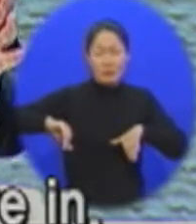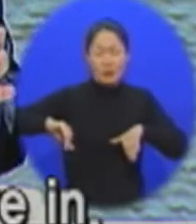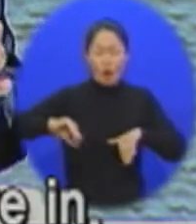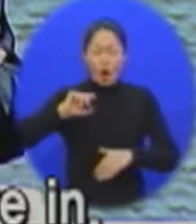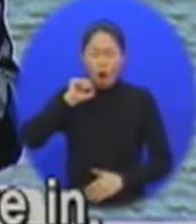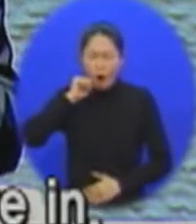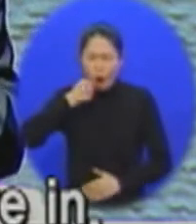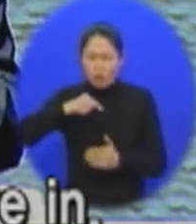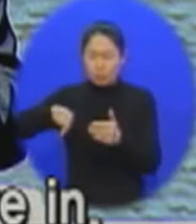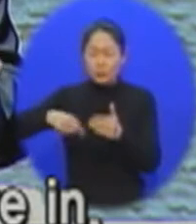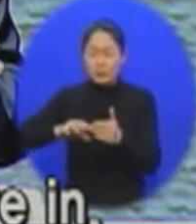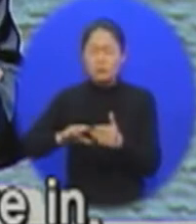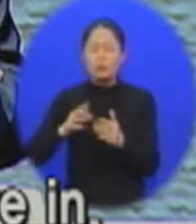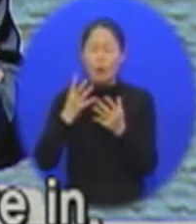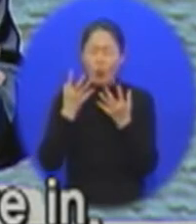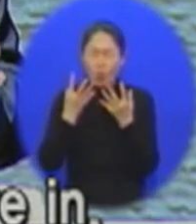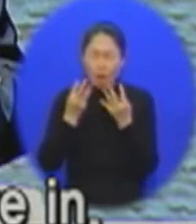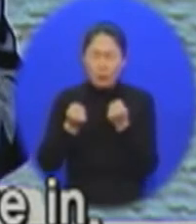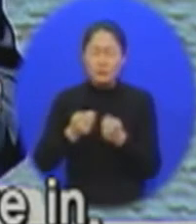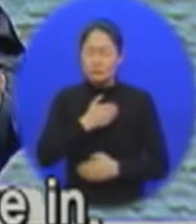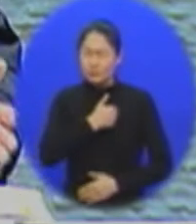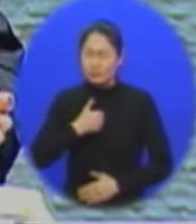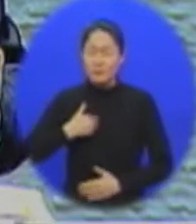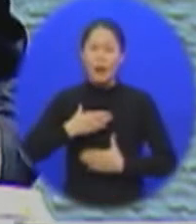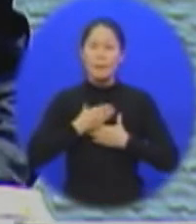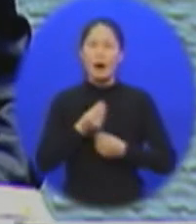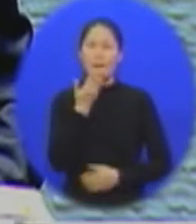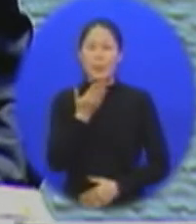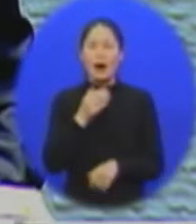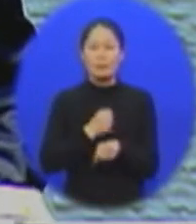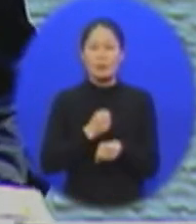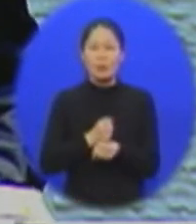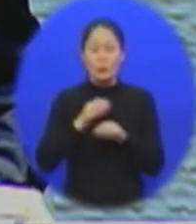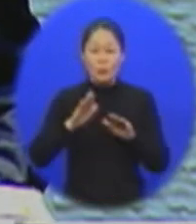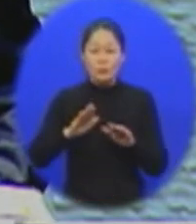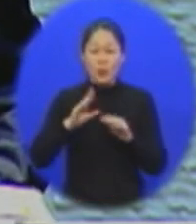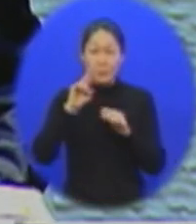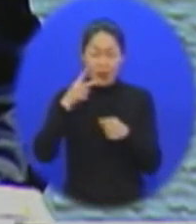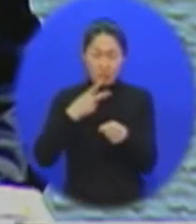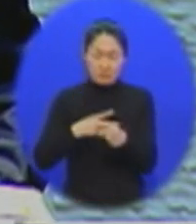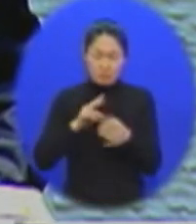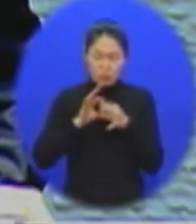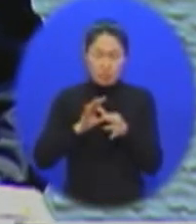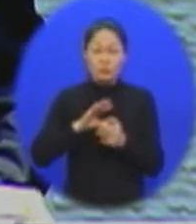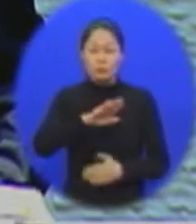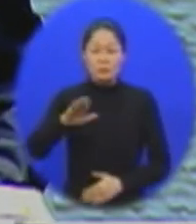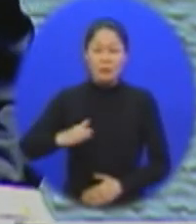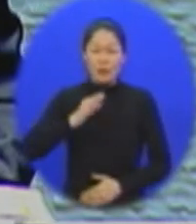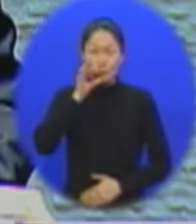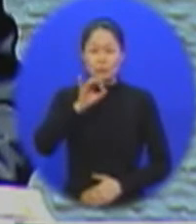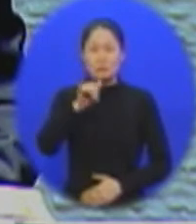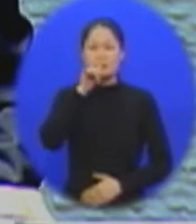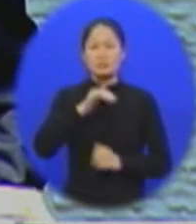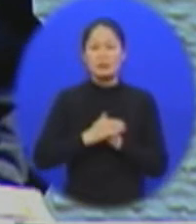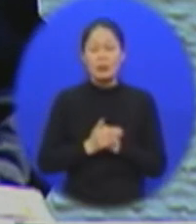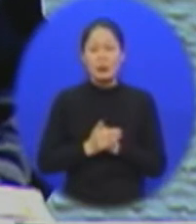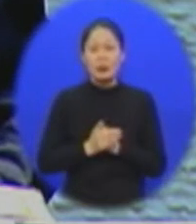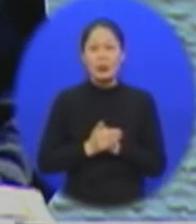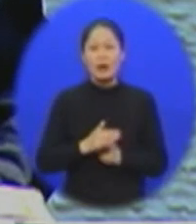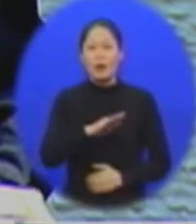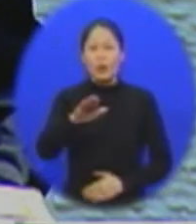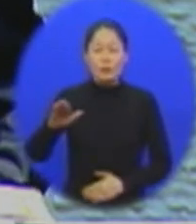중에도 얼마든지 편안할 수 있어요 오늘 사도 바울이 에게서 우리가 보지 않습니까 여러분이